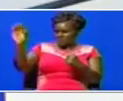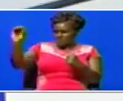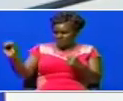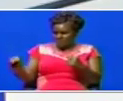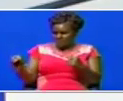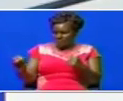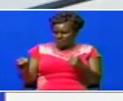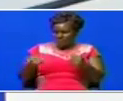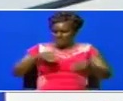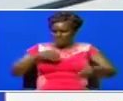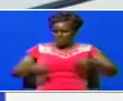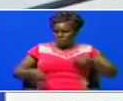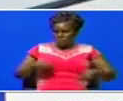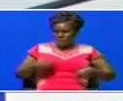284,786,